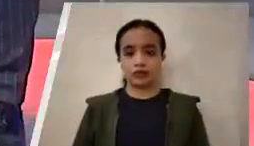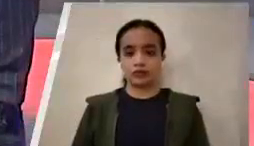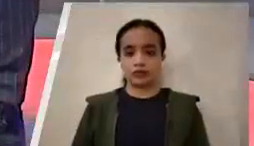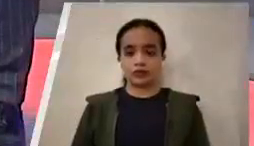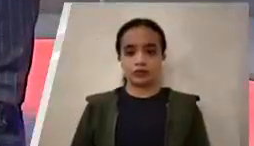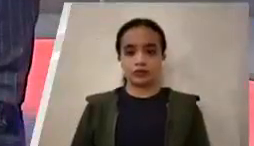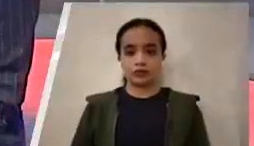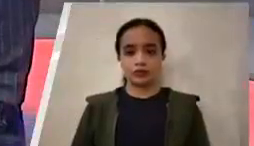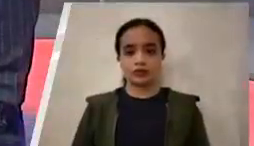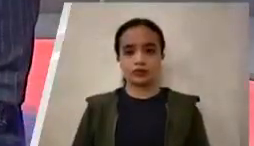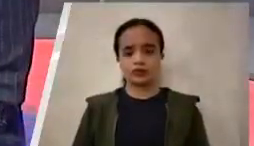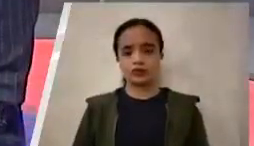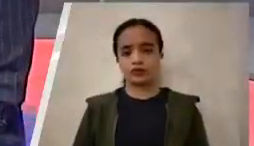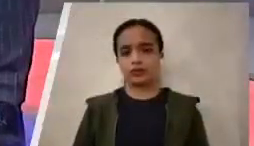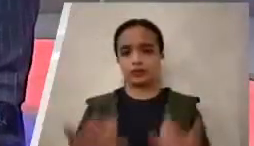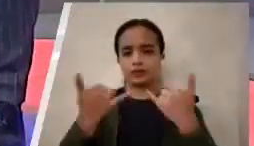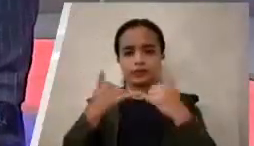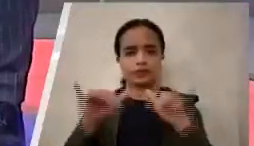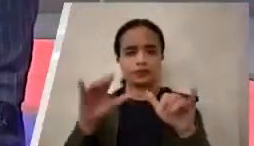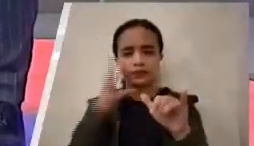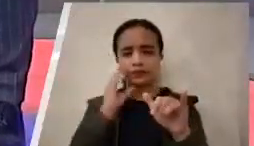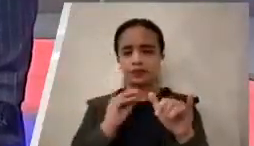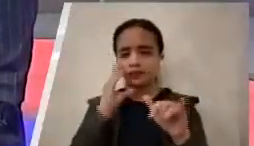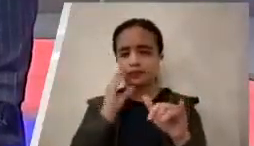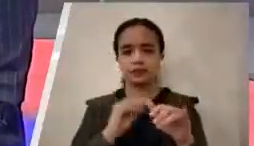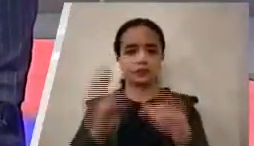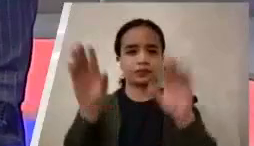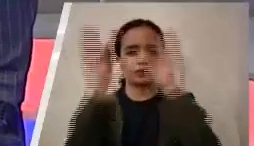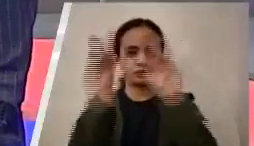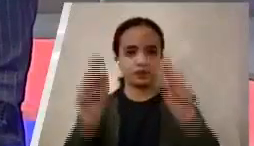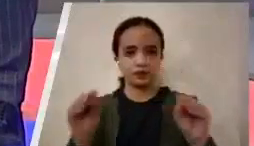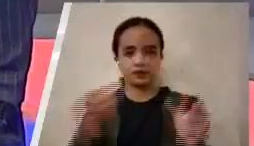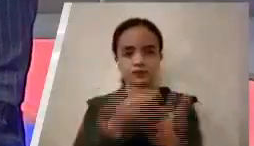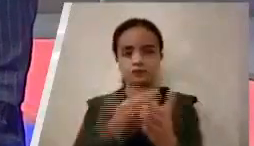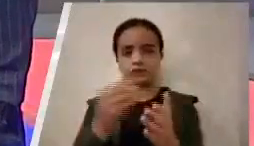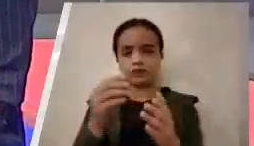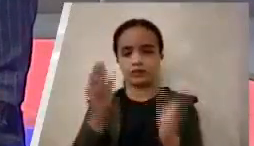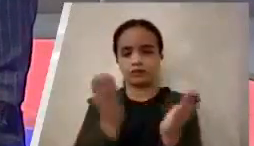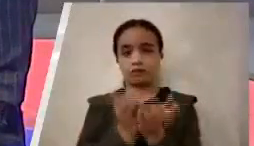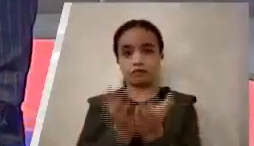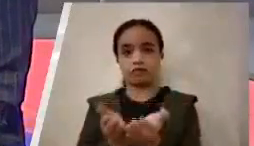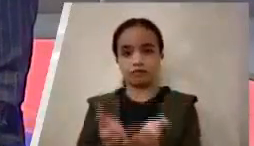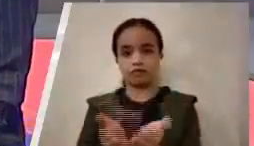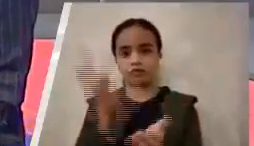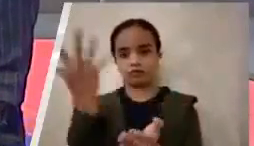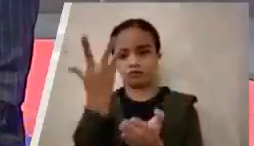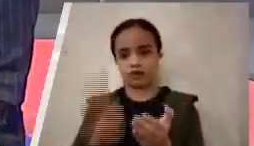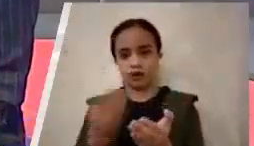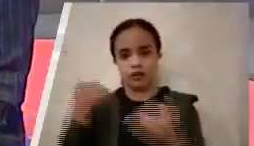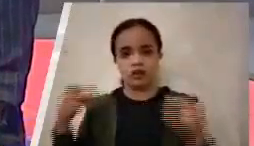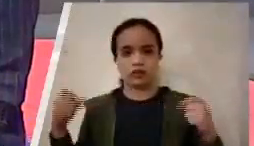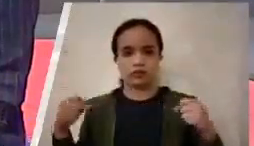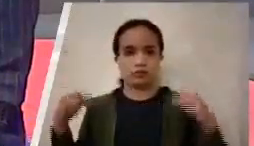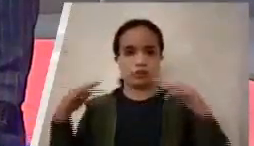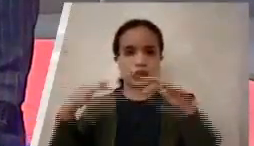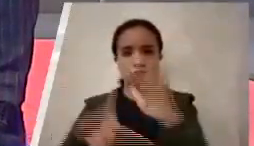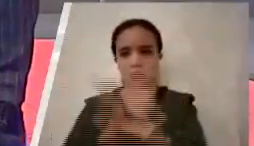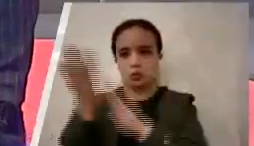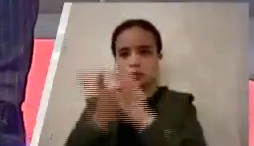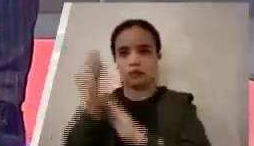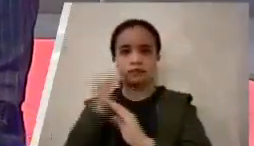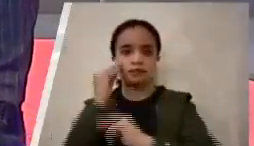Ramdam pa rin ang Christmas rush sa Batangas Port dahil sa patuloy na pagdagsa ng mga bibiyahe pa probinsya. Kumusta natin ang sitwasyon